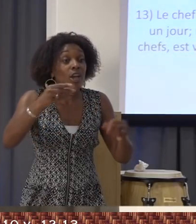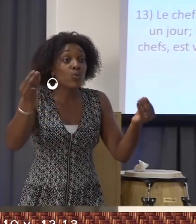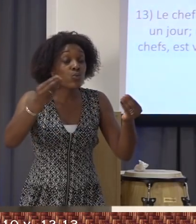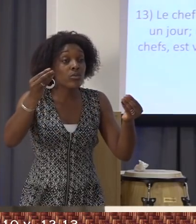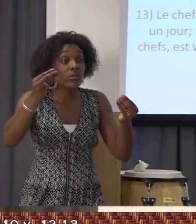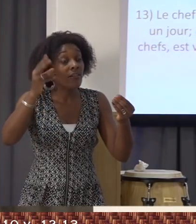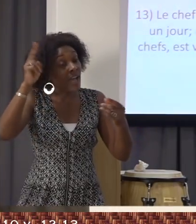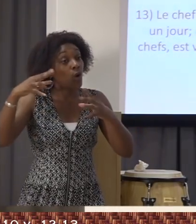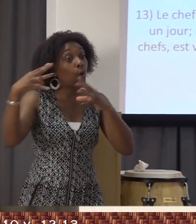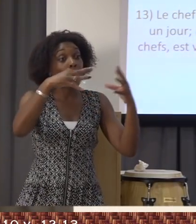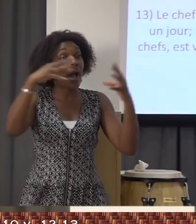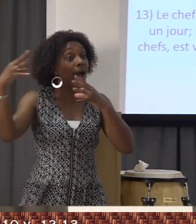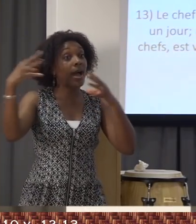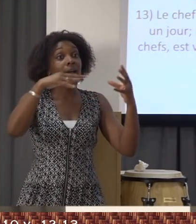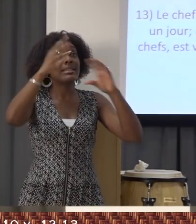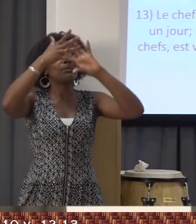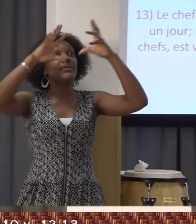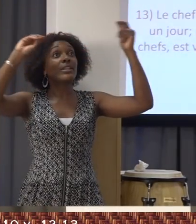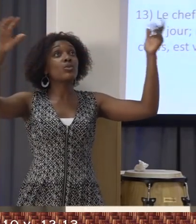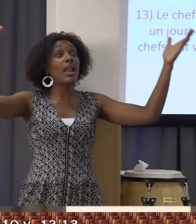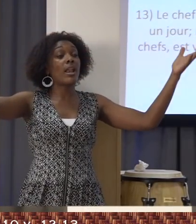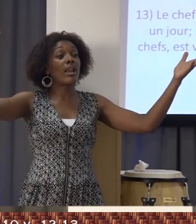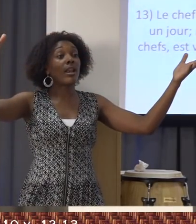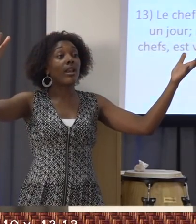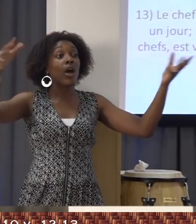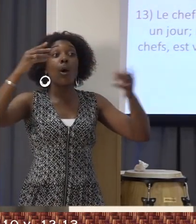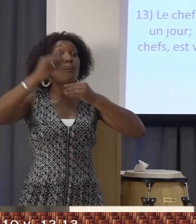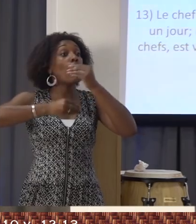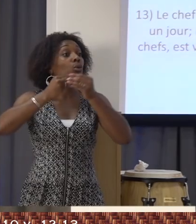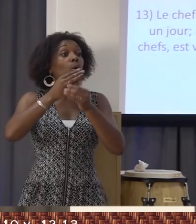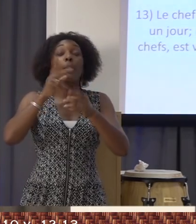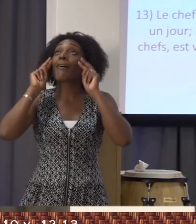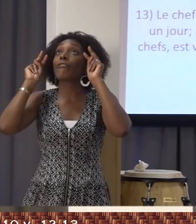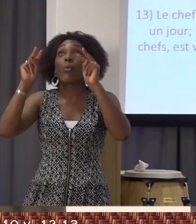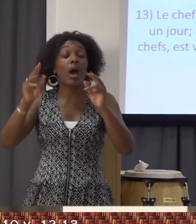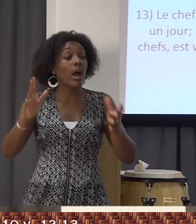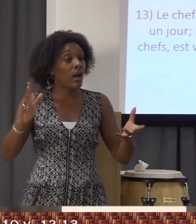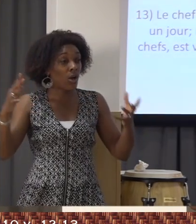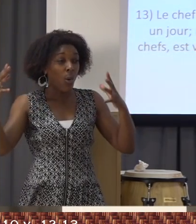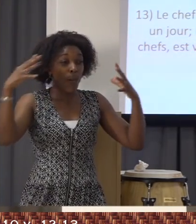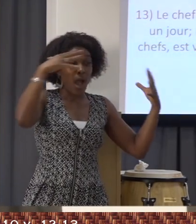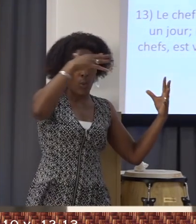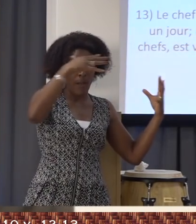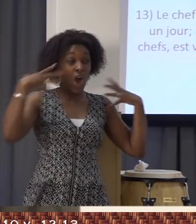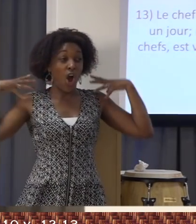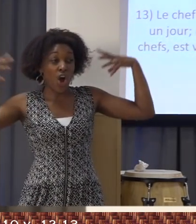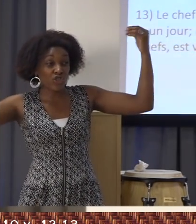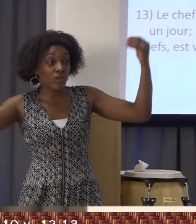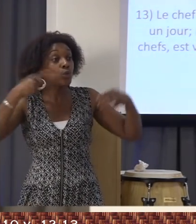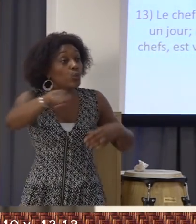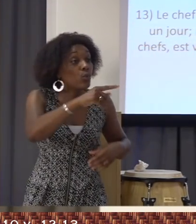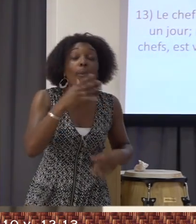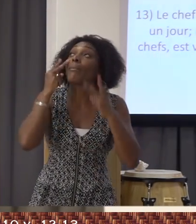déroulait dans un lieu élevé, dans un monde spirituel, qu'un homme ne peut pas